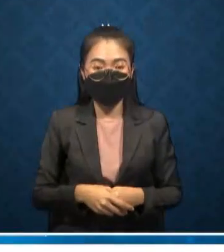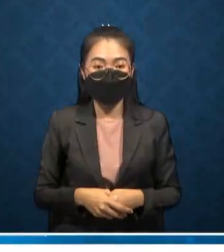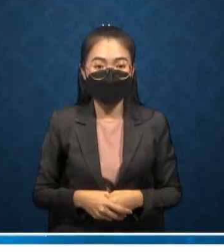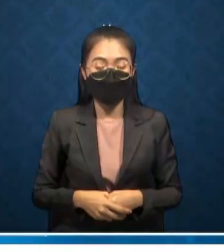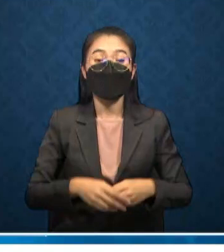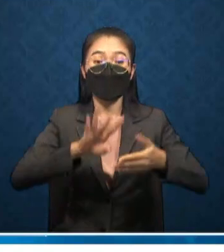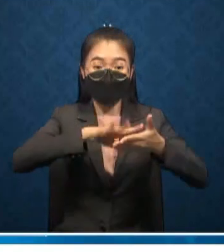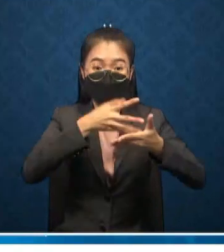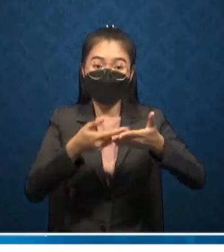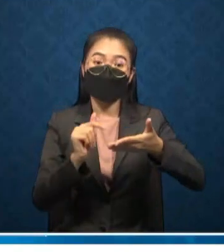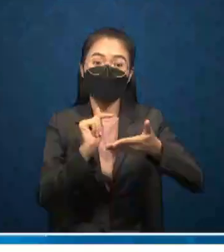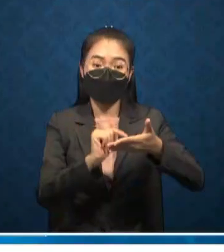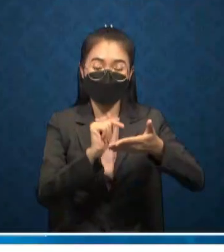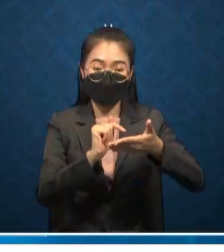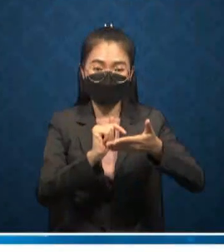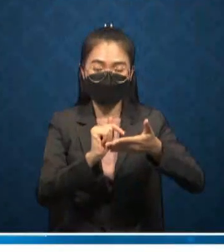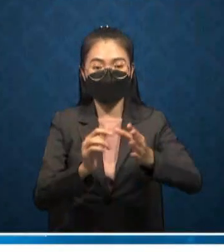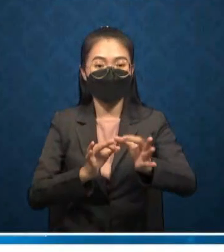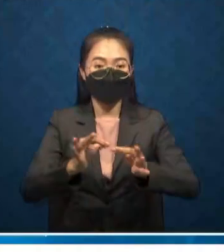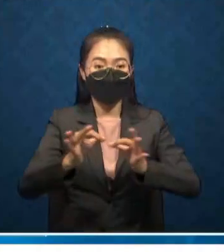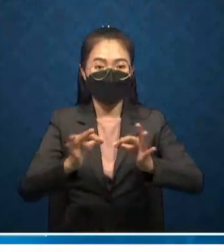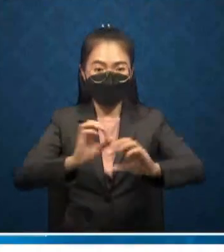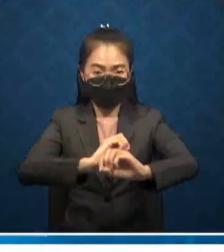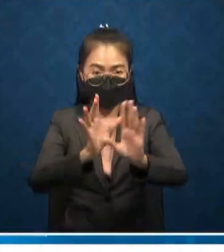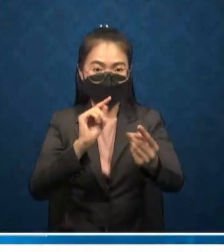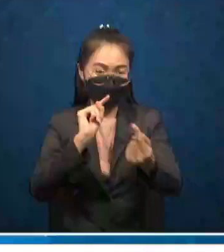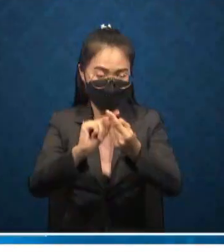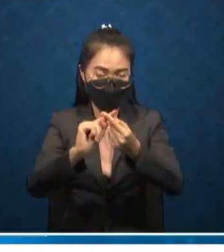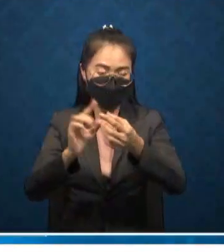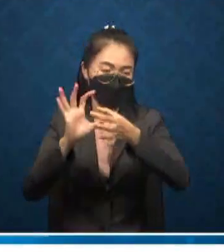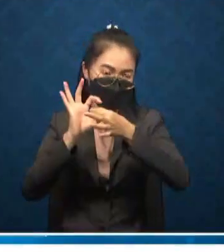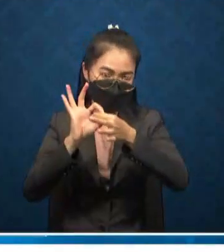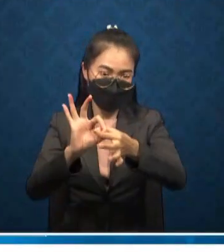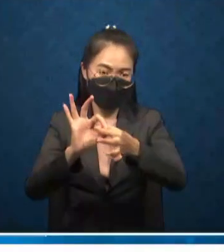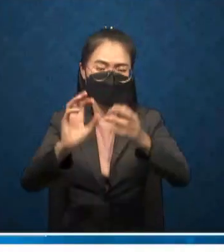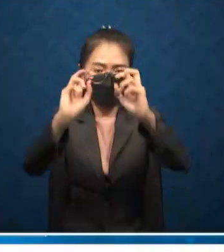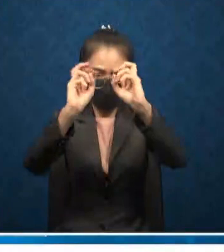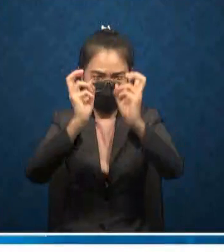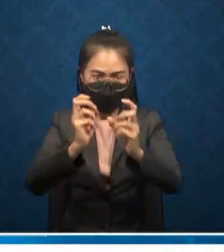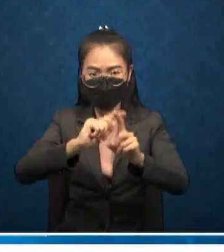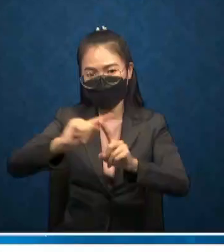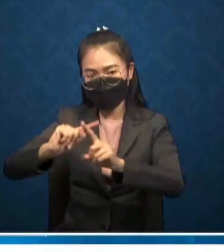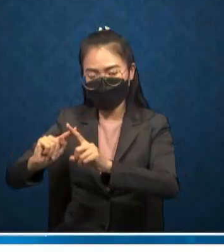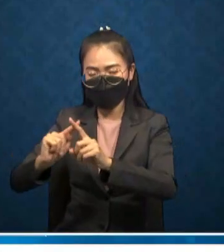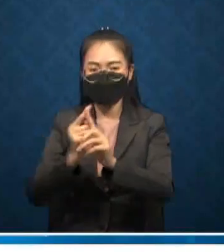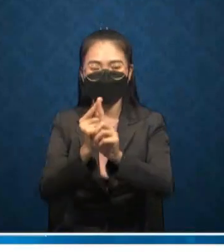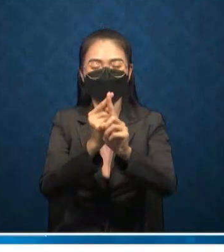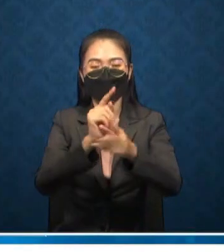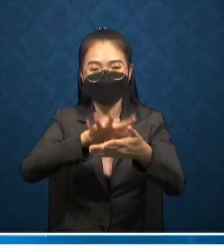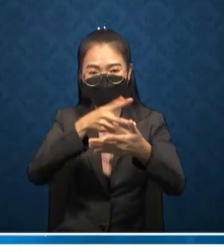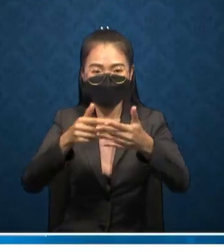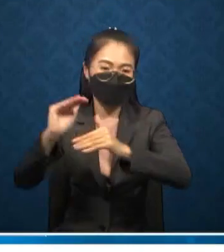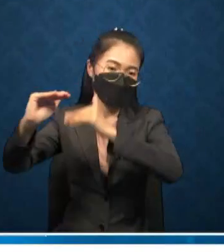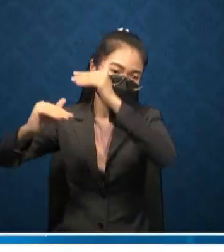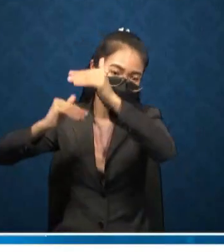งานนี้นะสอดคล้องกับทุกเรื่องนะคะรวมทั้งแผนแม่บทภายใต้ยุทธศาสตร์ชาติและปลอบทิศทาง